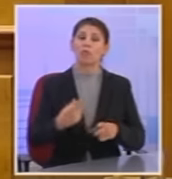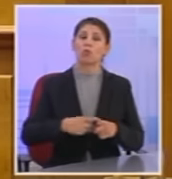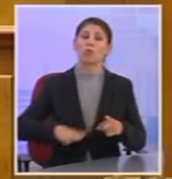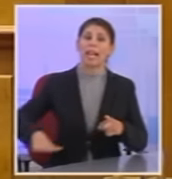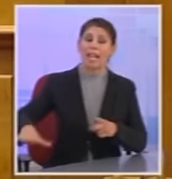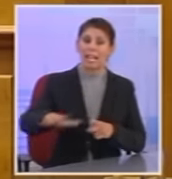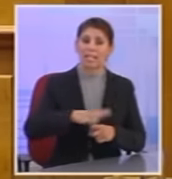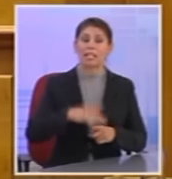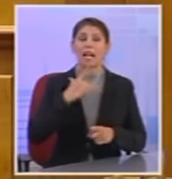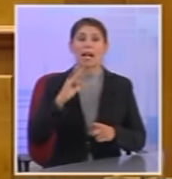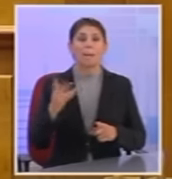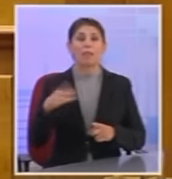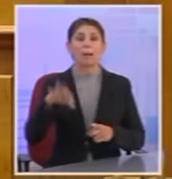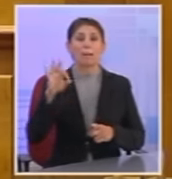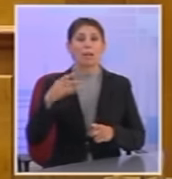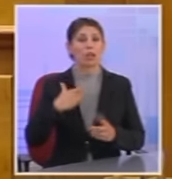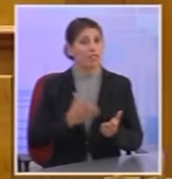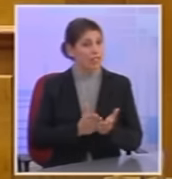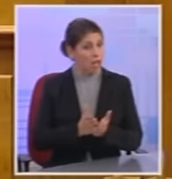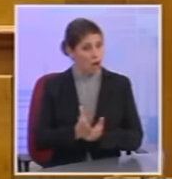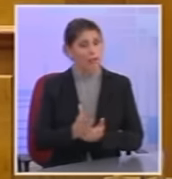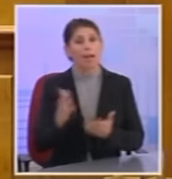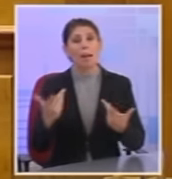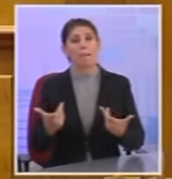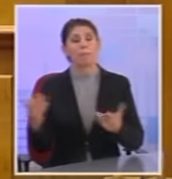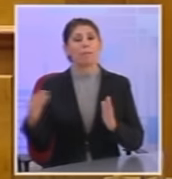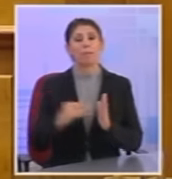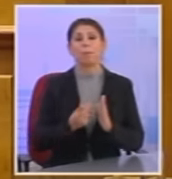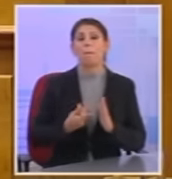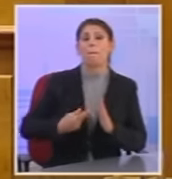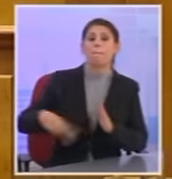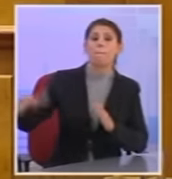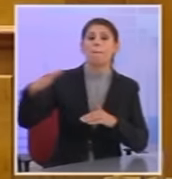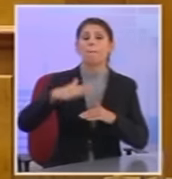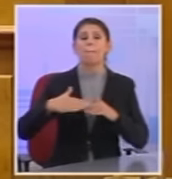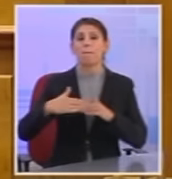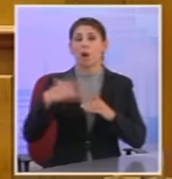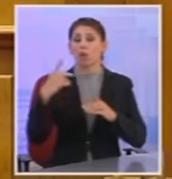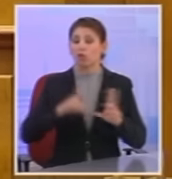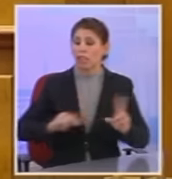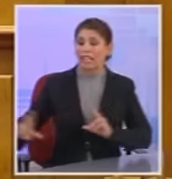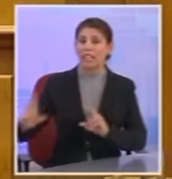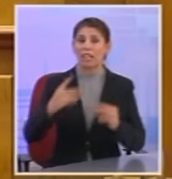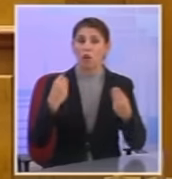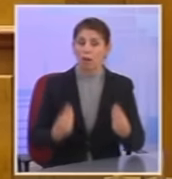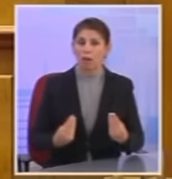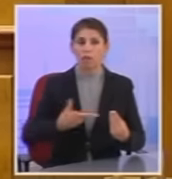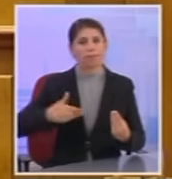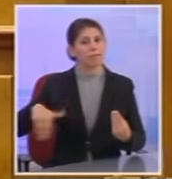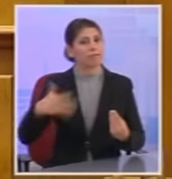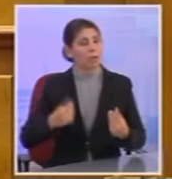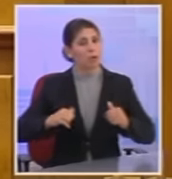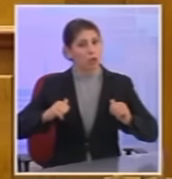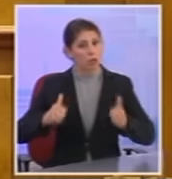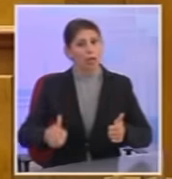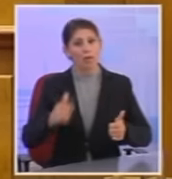Έλληνες, επειδή οι επιλογές μας δικαιώθηκαν, επειδή βάζουμε πάνω απ' όλα το κοινό καλό, εμείς έχουμε το